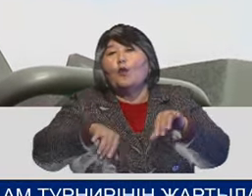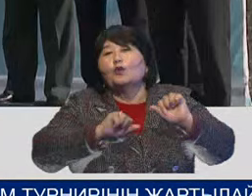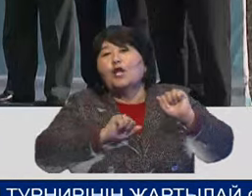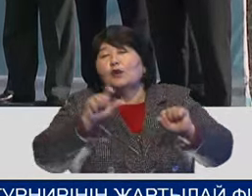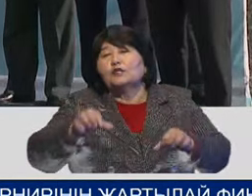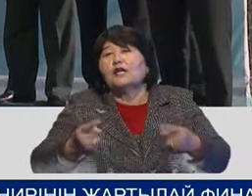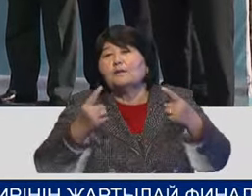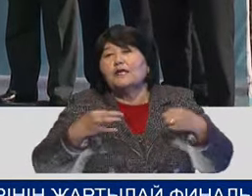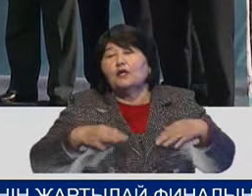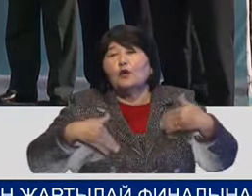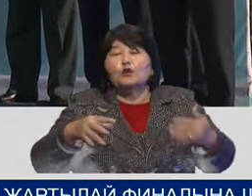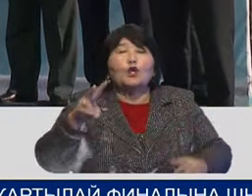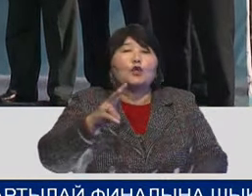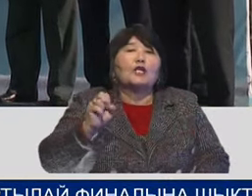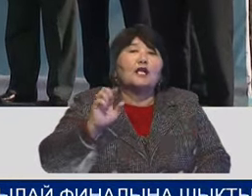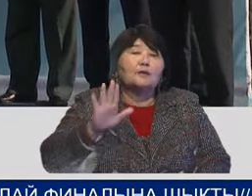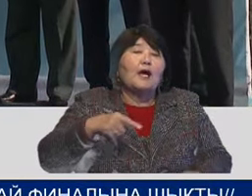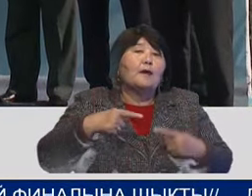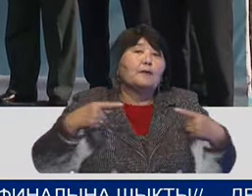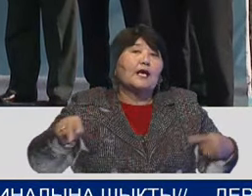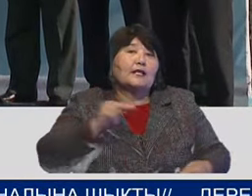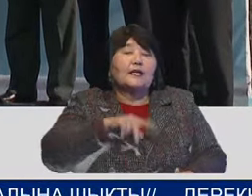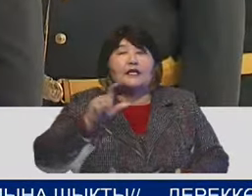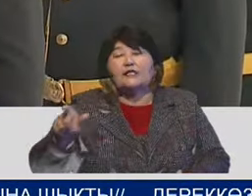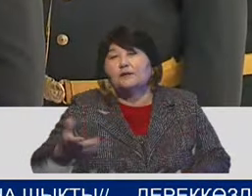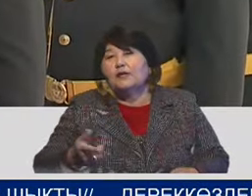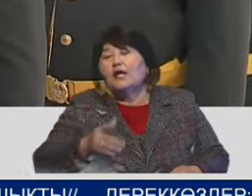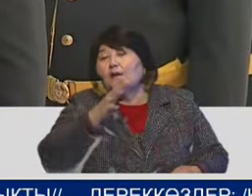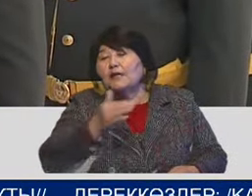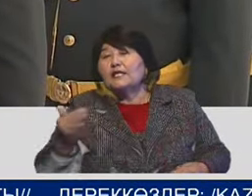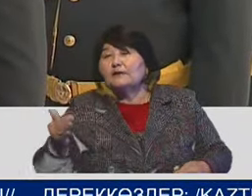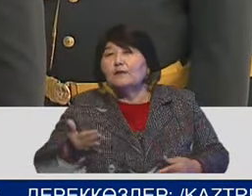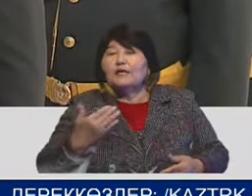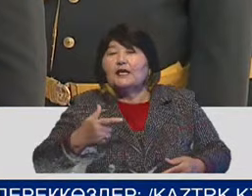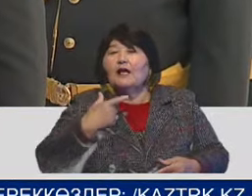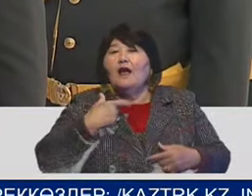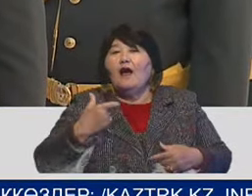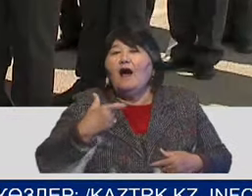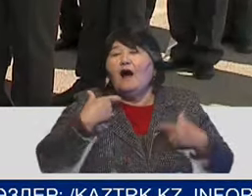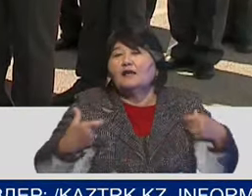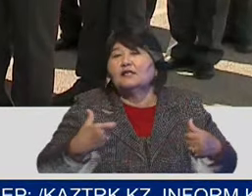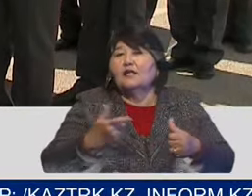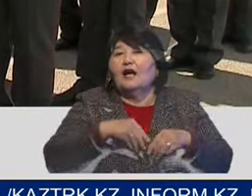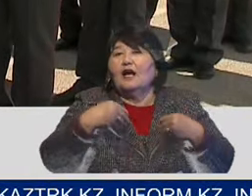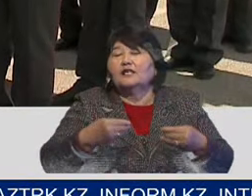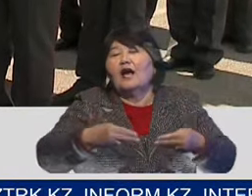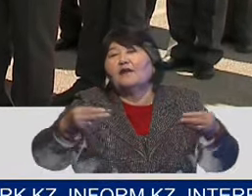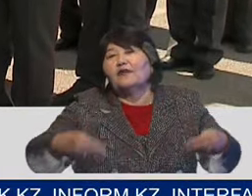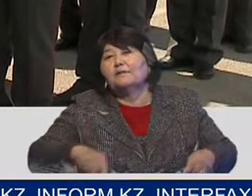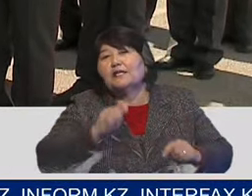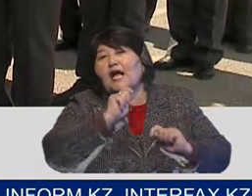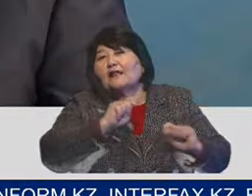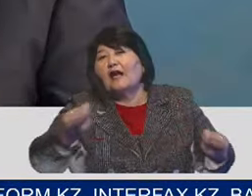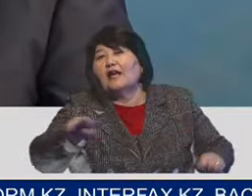мерейлі мерекемен құттықтаған Нұрлыбек Нәлібаев бірқатар қызметкерлерге мерзімінен бұрын берілген әскери атақтарды табыстап, ведомстволық